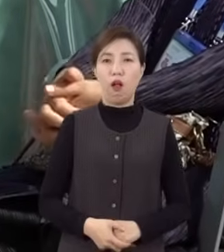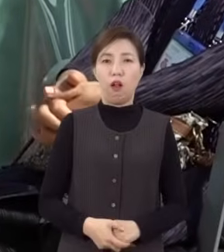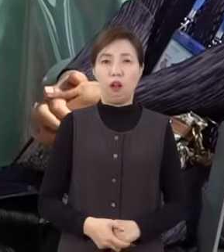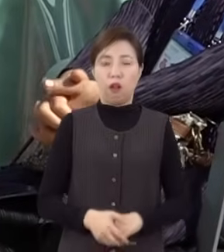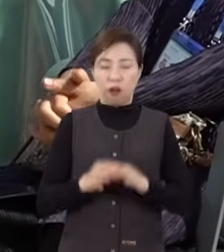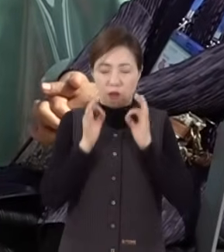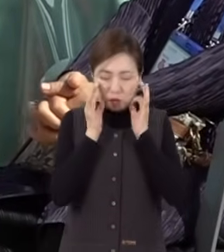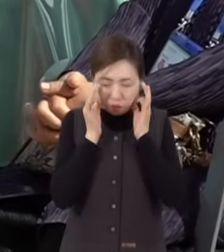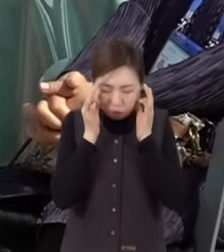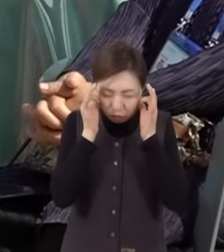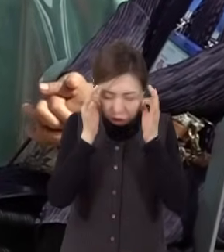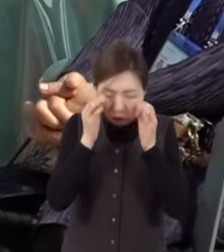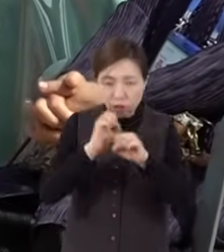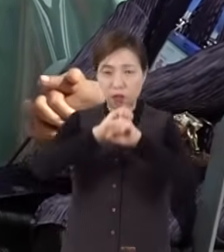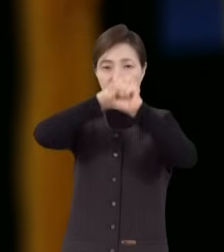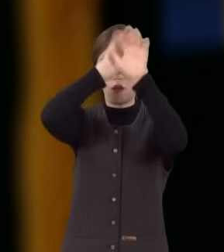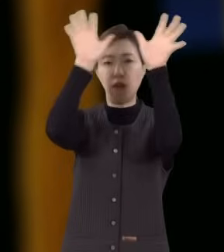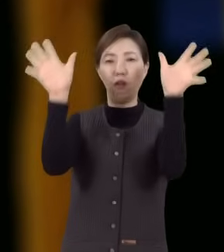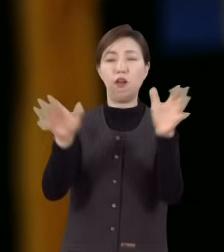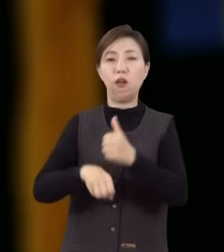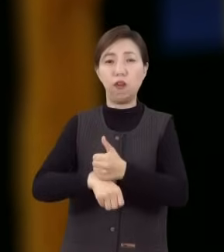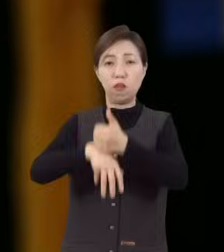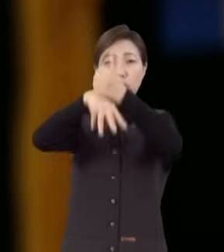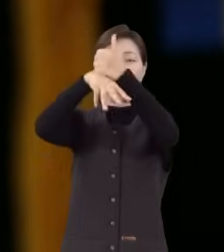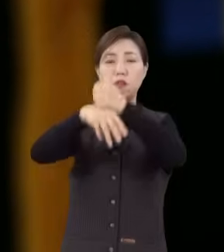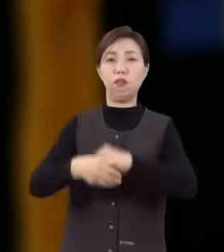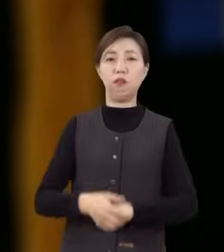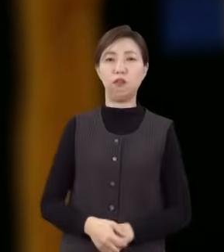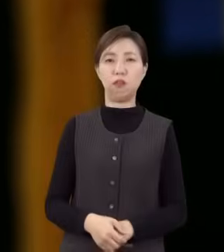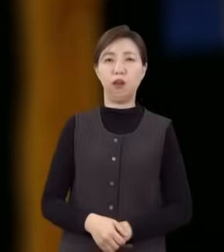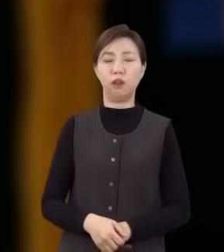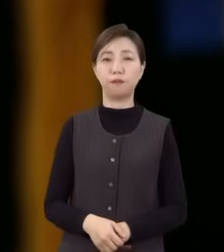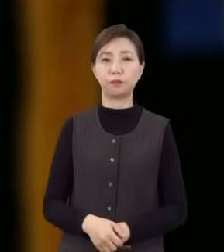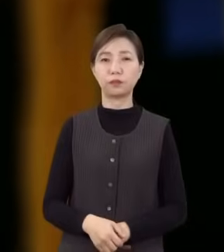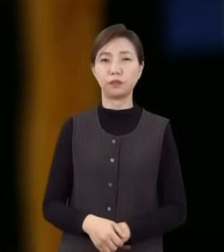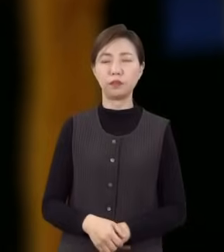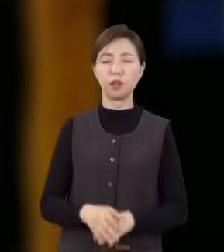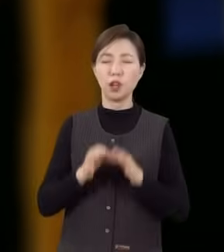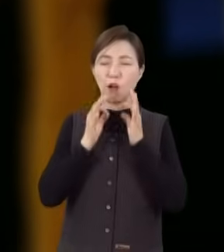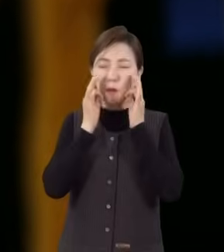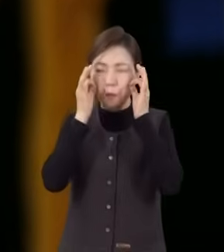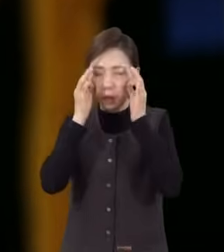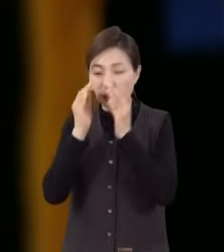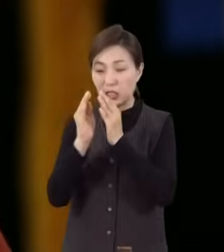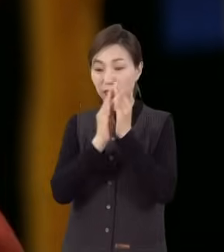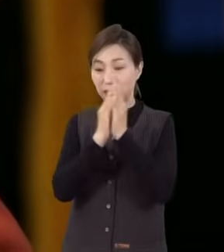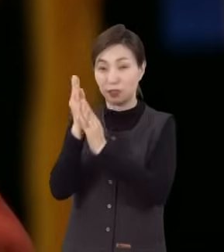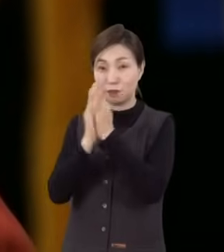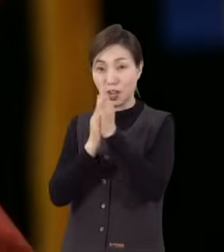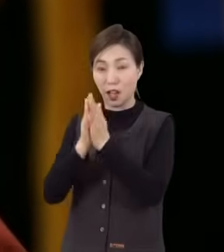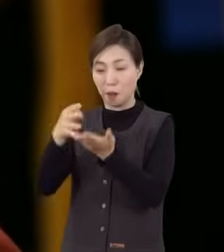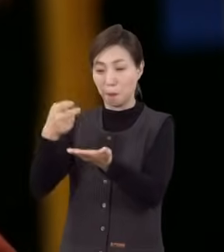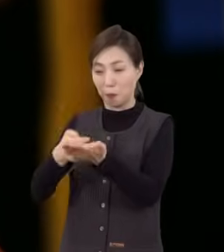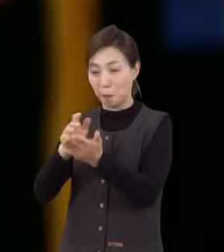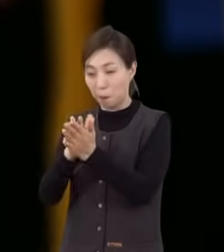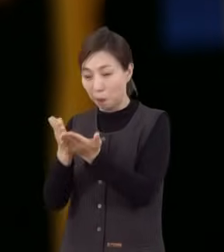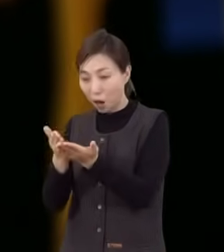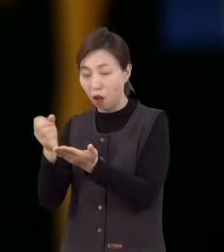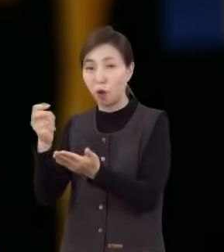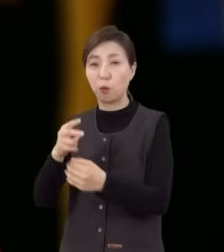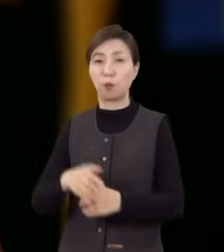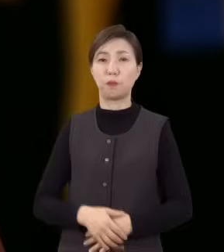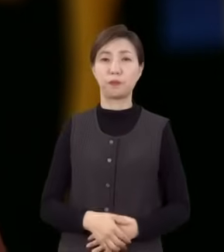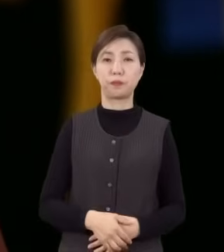나무라 다나다라야야, 마음을 모아서 한 번이라도 금강경이나 법화경 한 구절 한 개송이라도